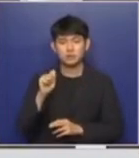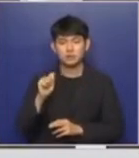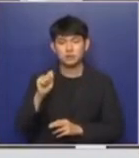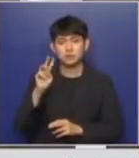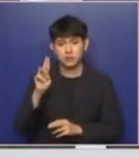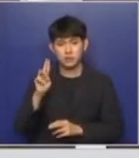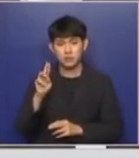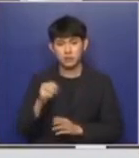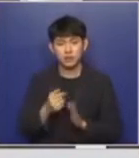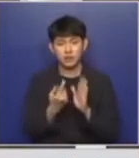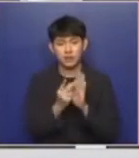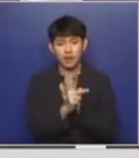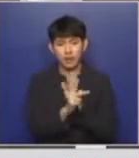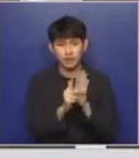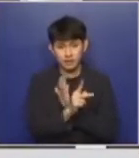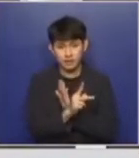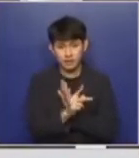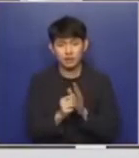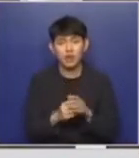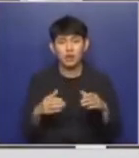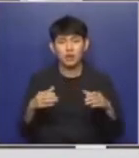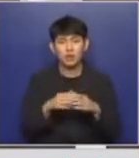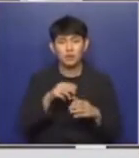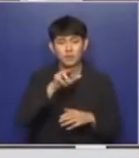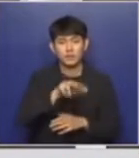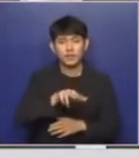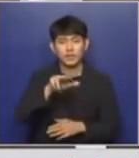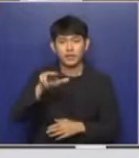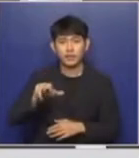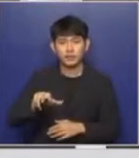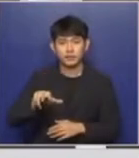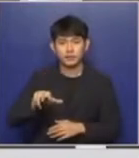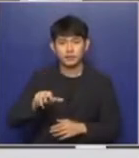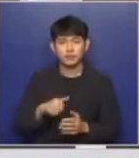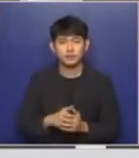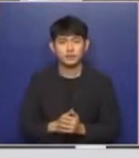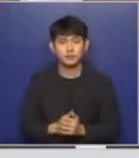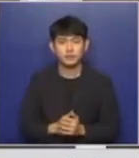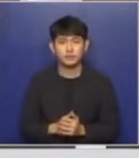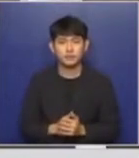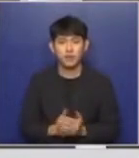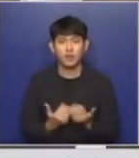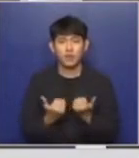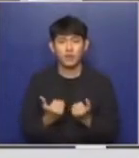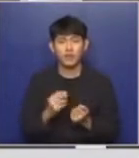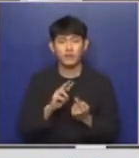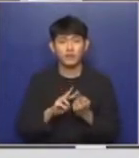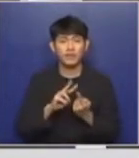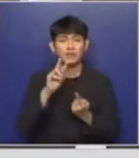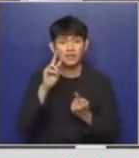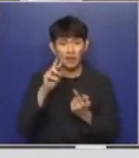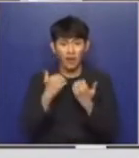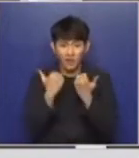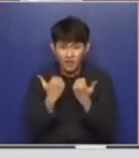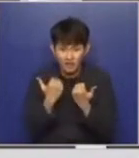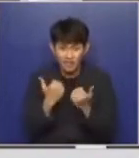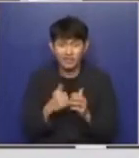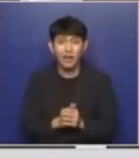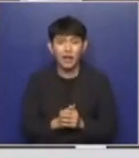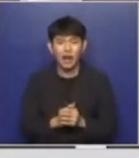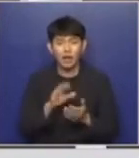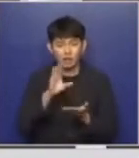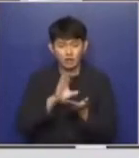กตั้งที่5พรรคเพื่อไทยท่านประธานที่เคารพครับวันนี้เป็นวันที่2ของการพิจารณางบประมาณแผ่นดิน